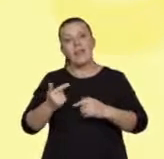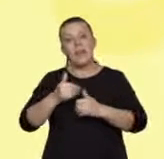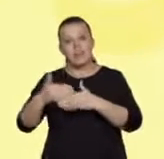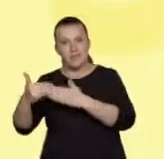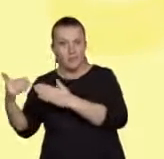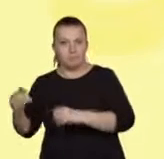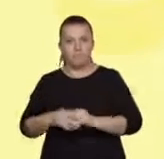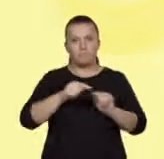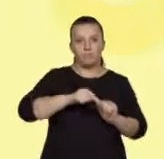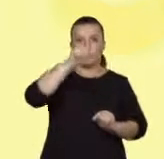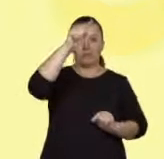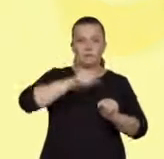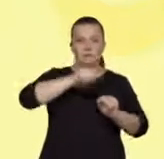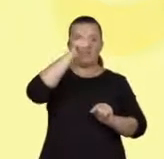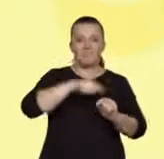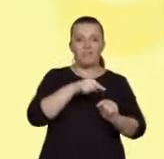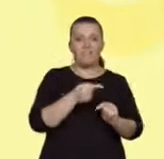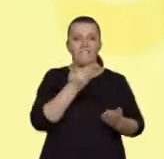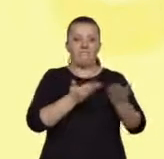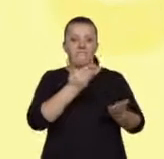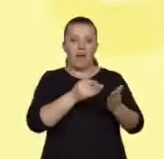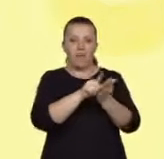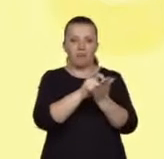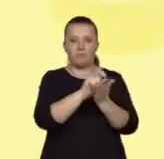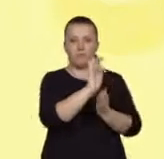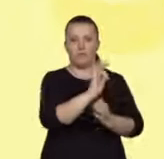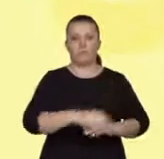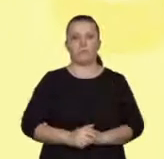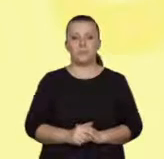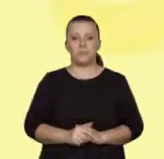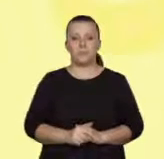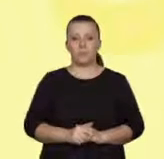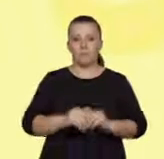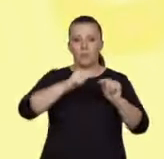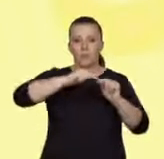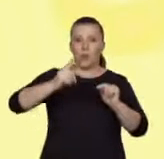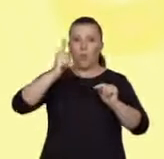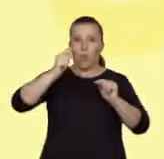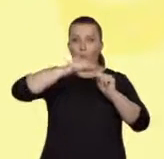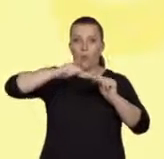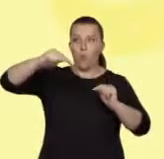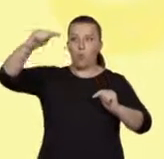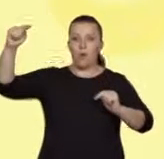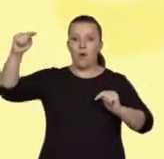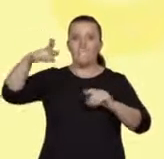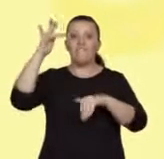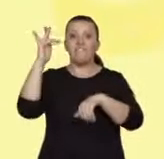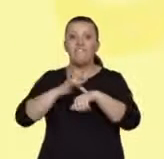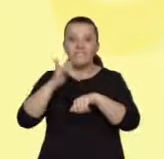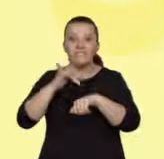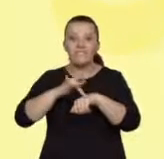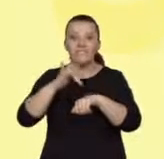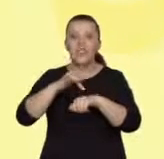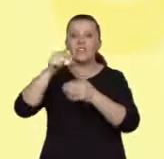oś rzędnych masę ciała larw w jednostkach umownych. Górna krzywa obrazuje wyniki uzyskane w